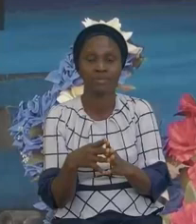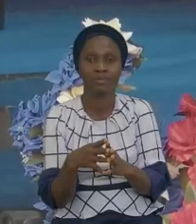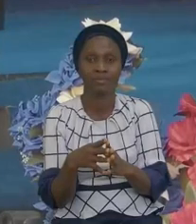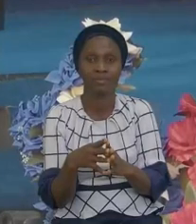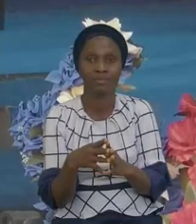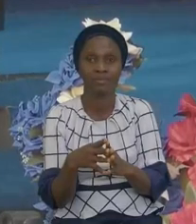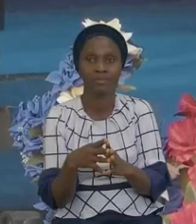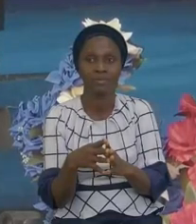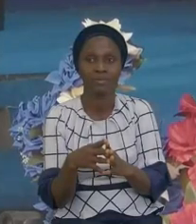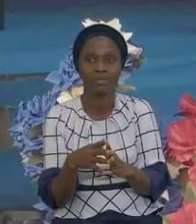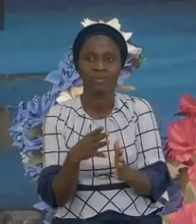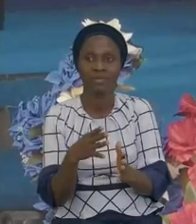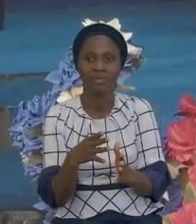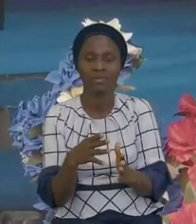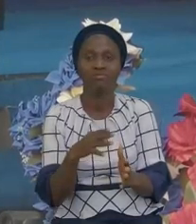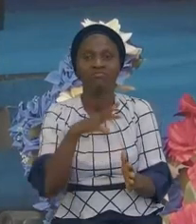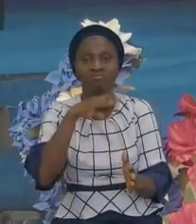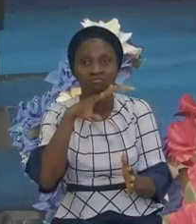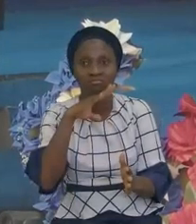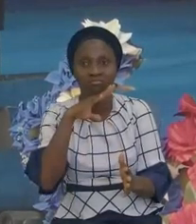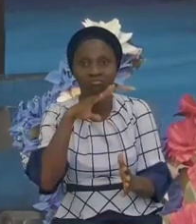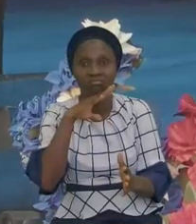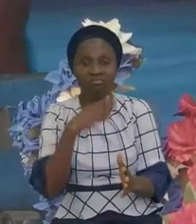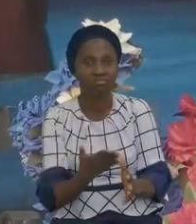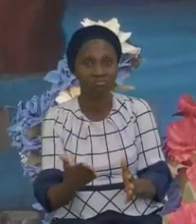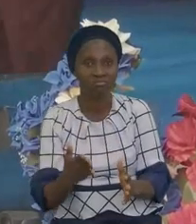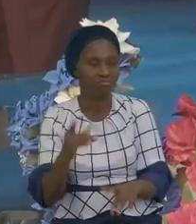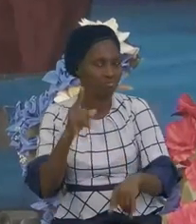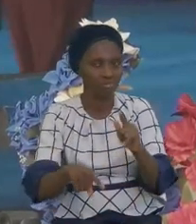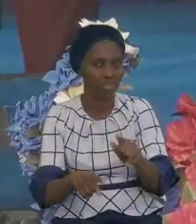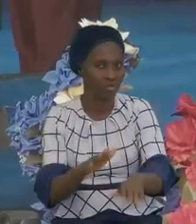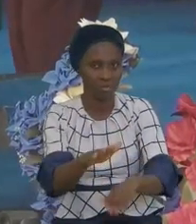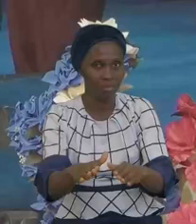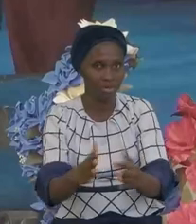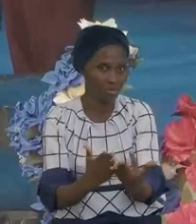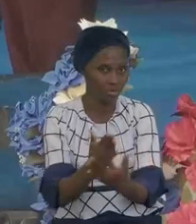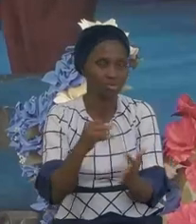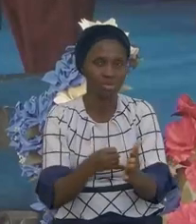Les impurs ne passent, nul impur n'y passera. Ésaïe 35, 8.